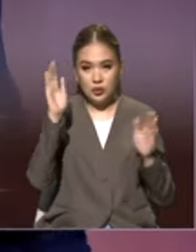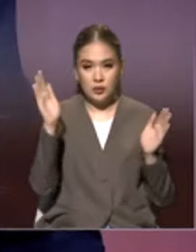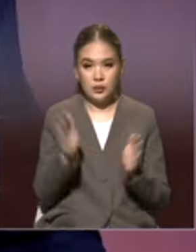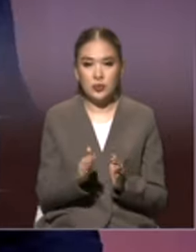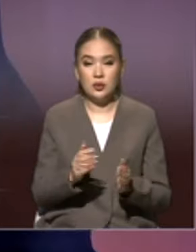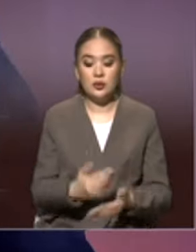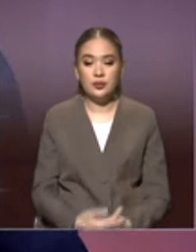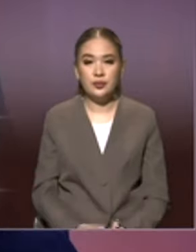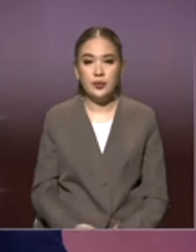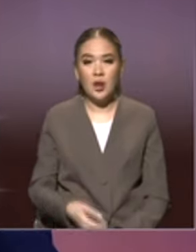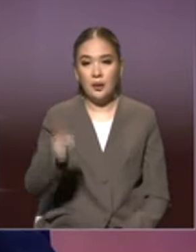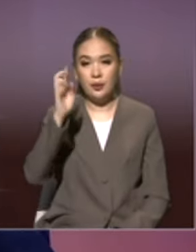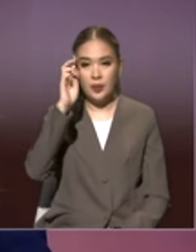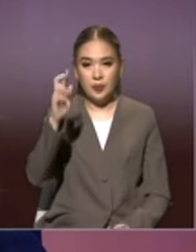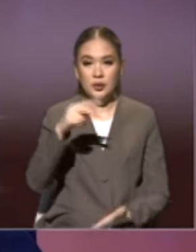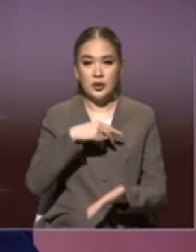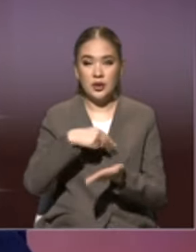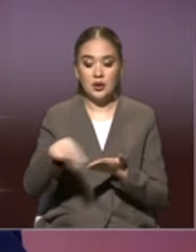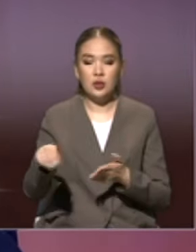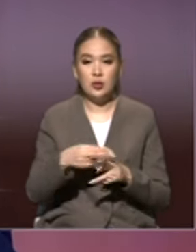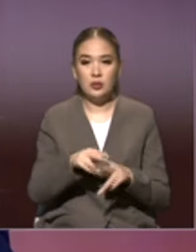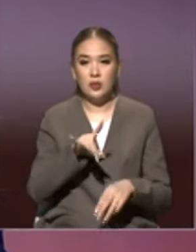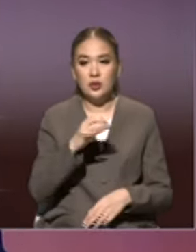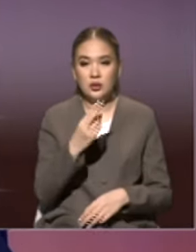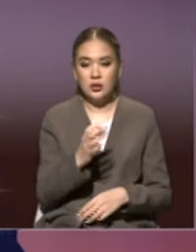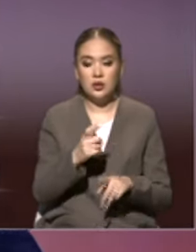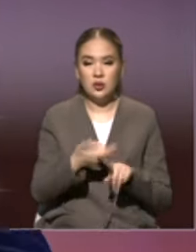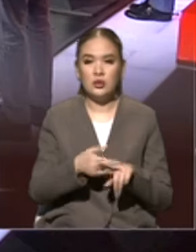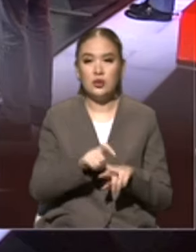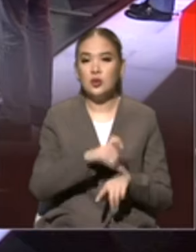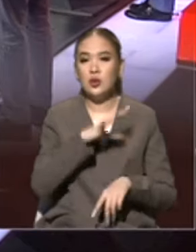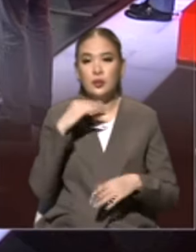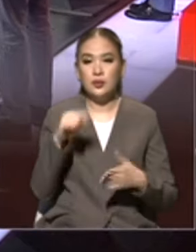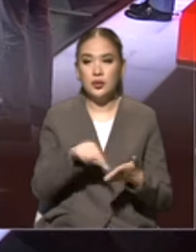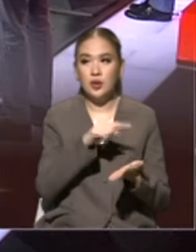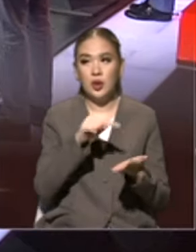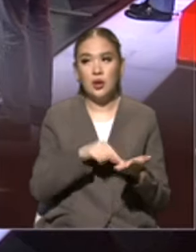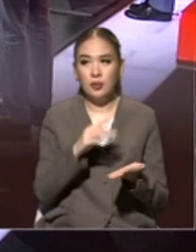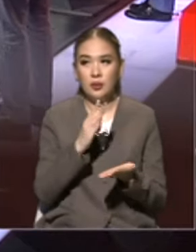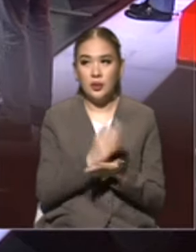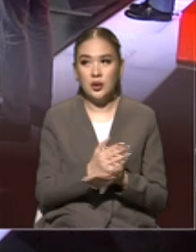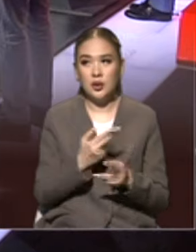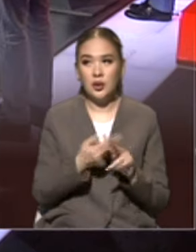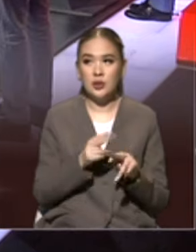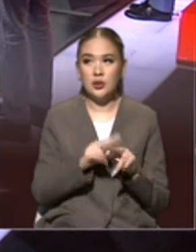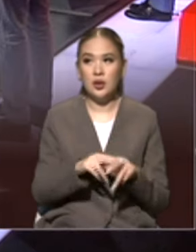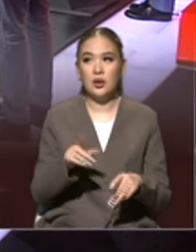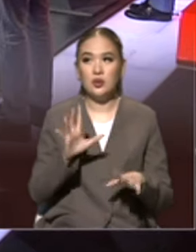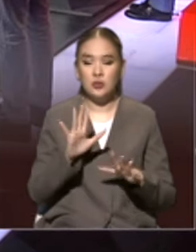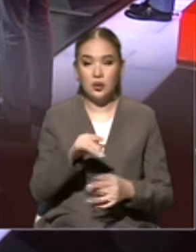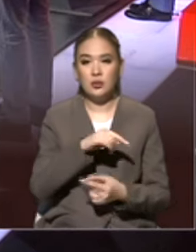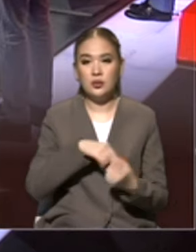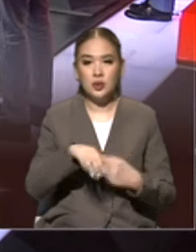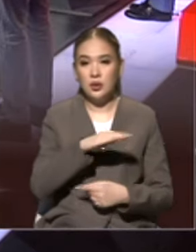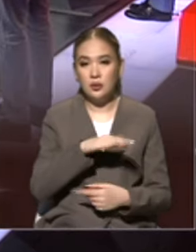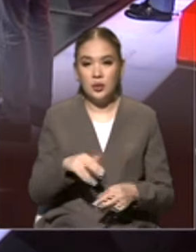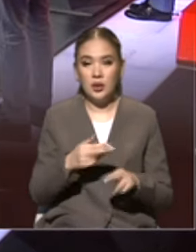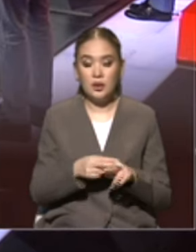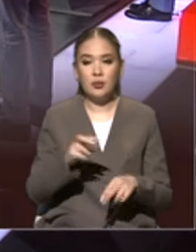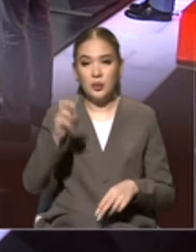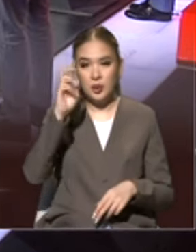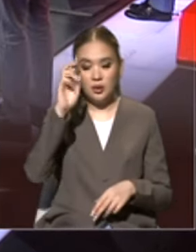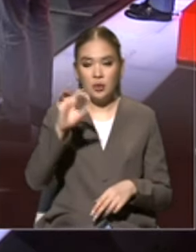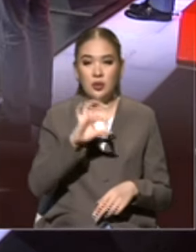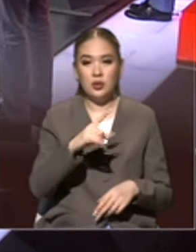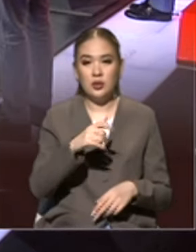Шығарға өңіздерші, мемлекеттік сатып алу процесінде өте көп сұрақ келіп жатыр. Мемлекеттік сатып алу процесінде тек кәсіпкерлерді ғана емес, мемлекеттік органдардың да